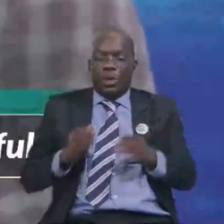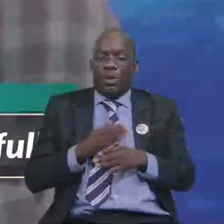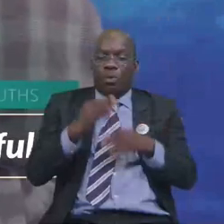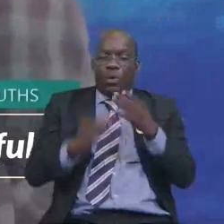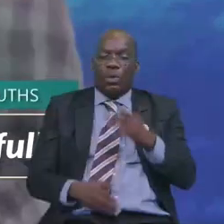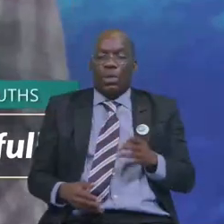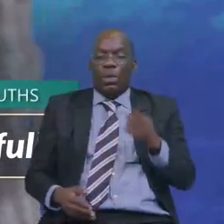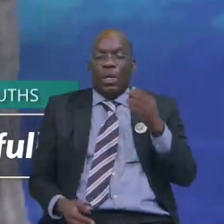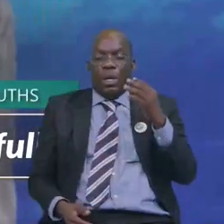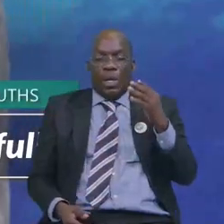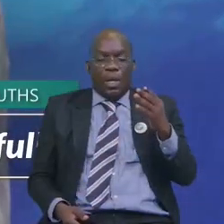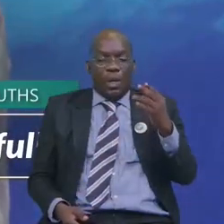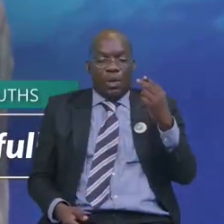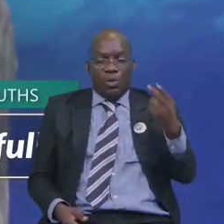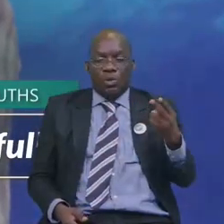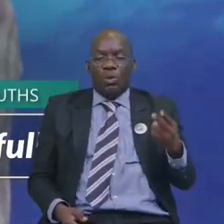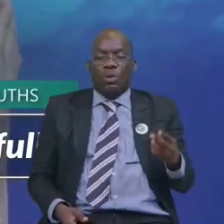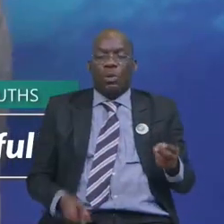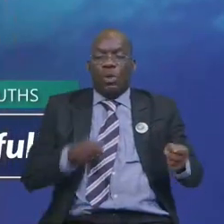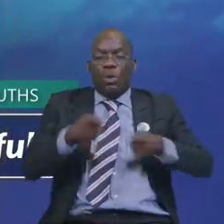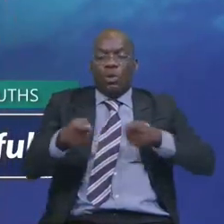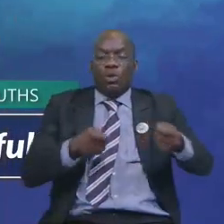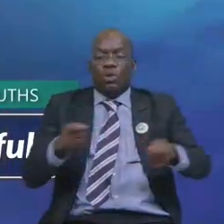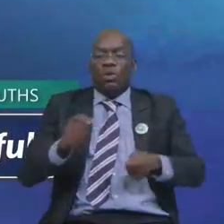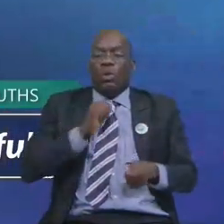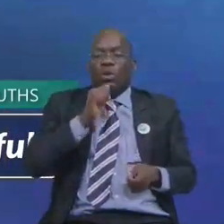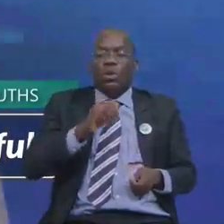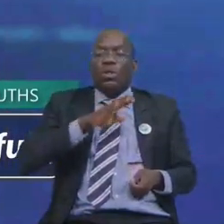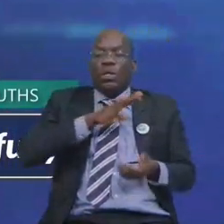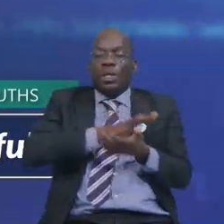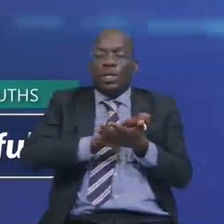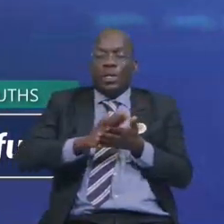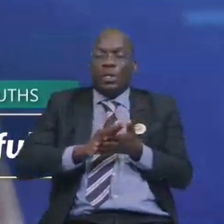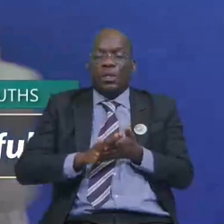la sensualité impure avec sincérité